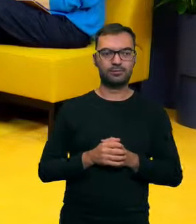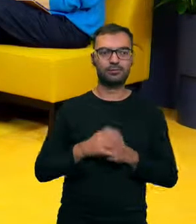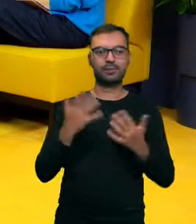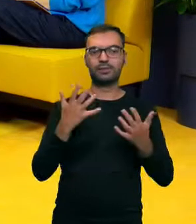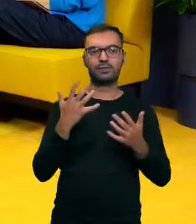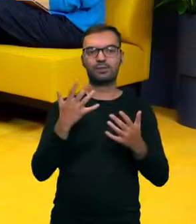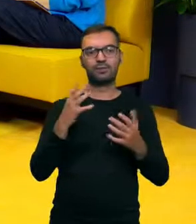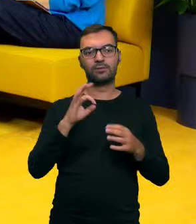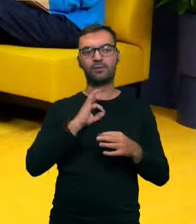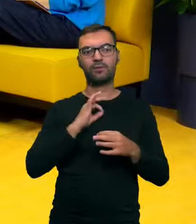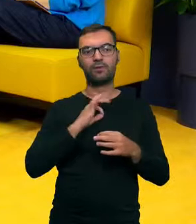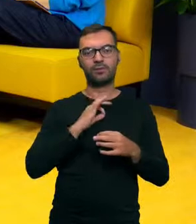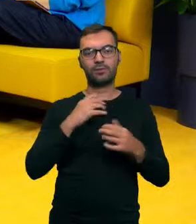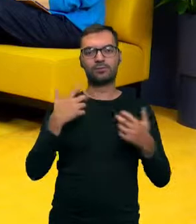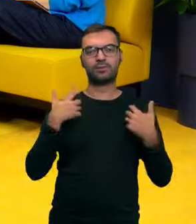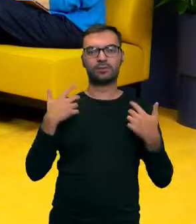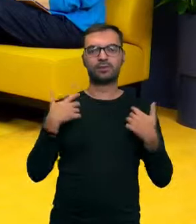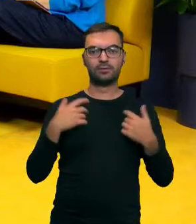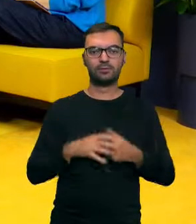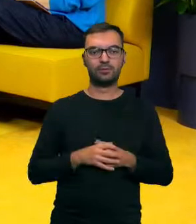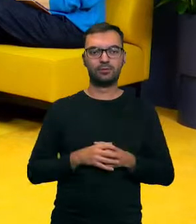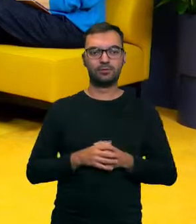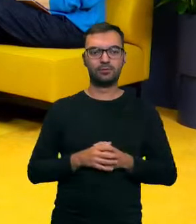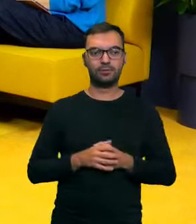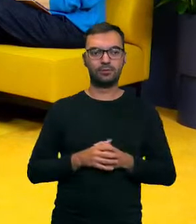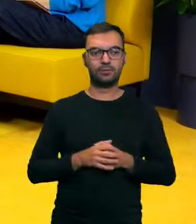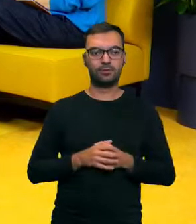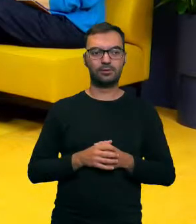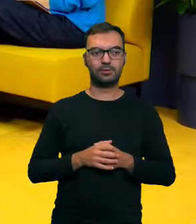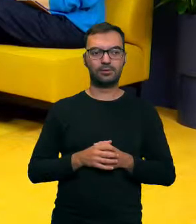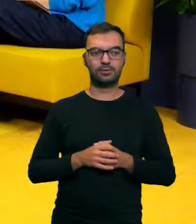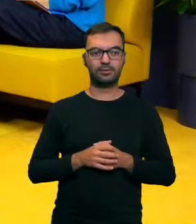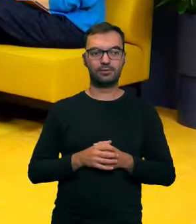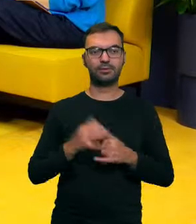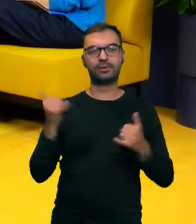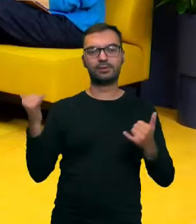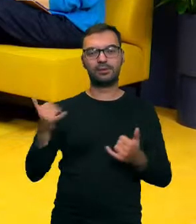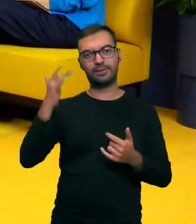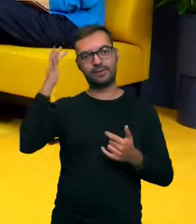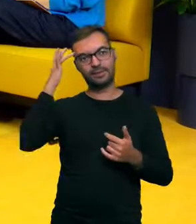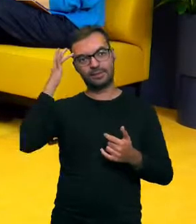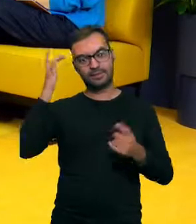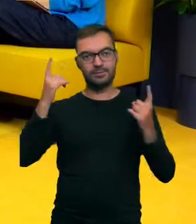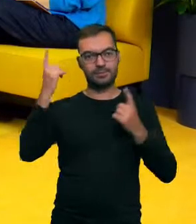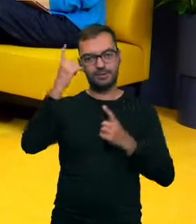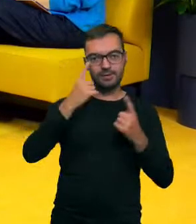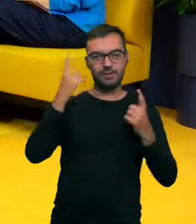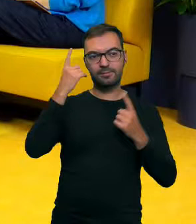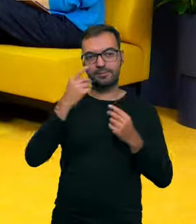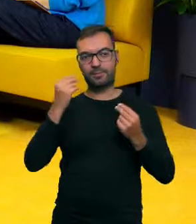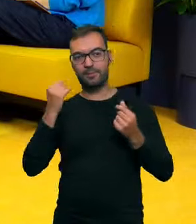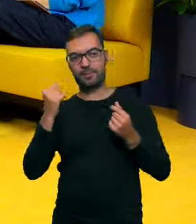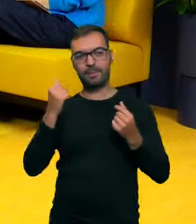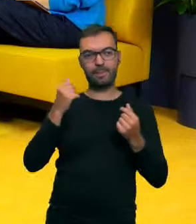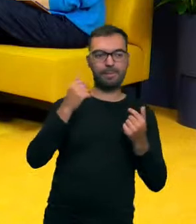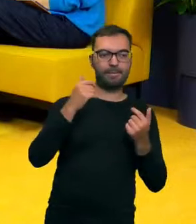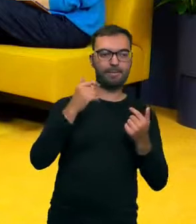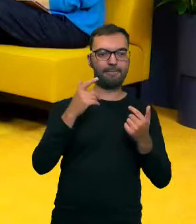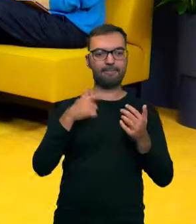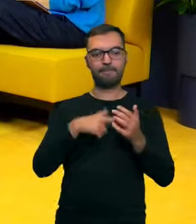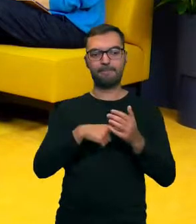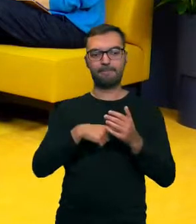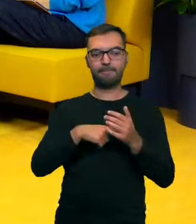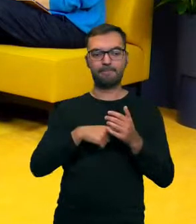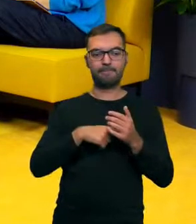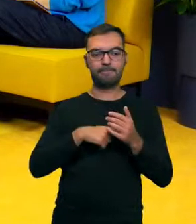niż gdzieś tam we własnych przeżyciach i zawsze myślę, no nie wiem, stawiam sobie za